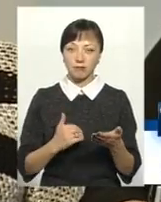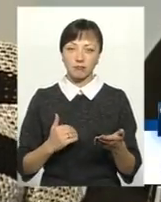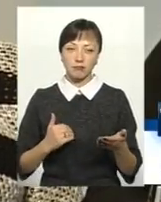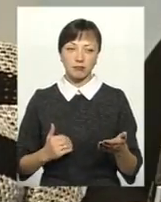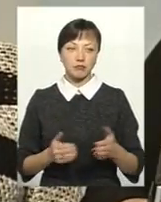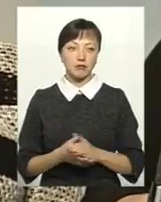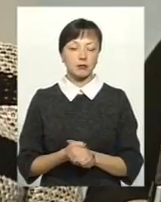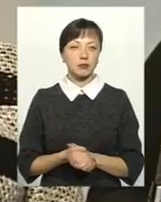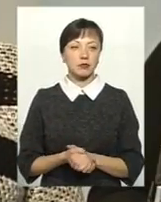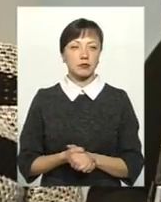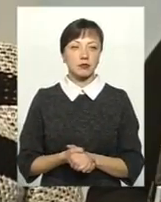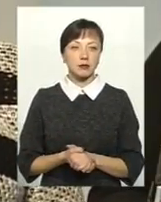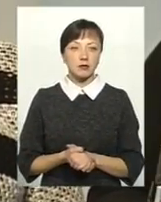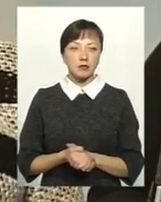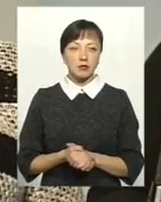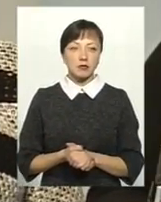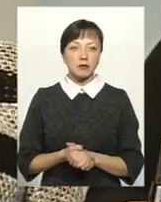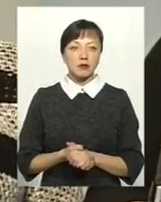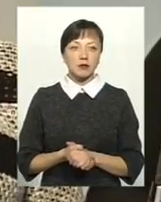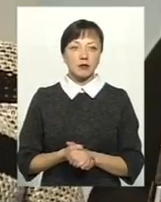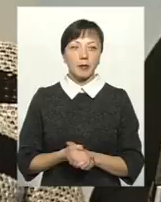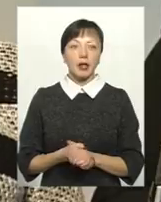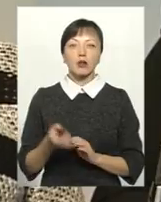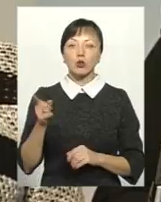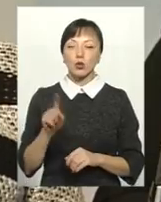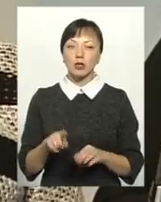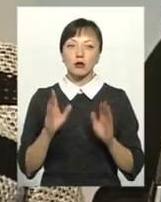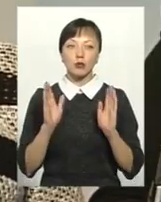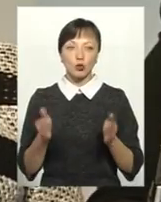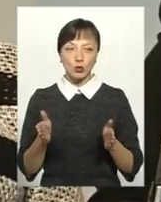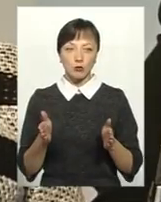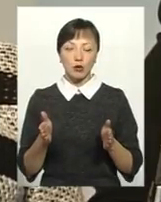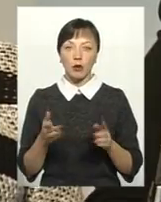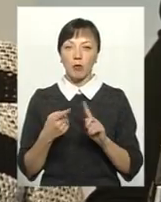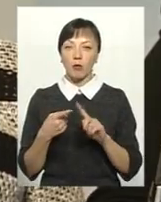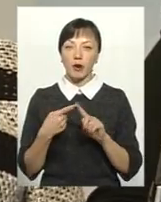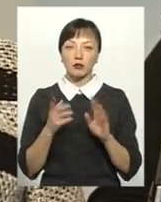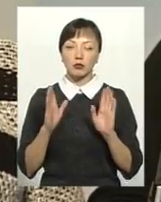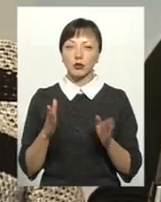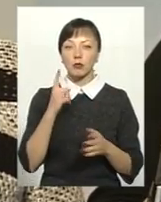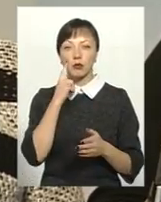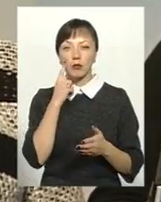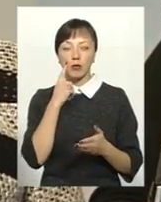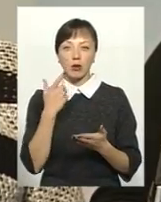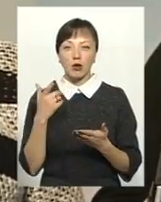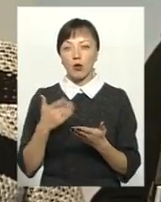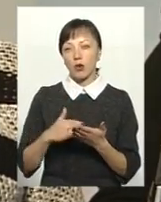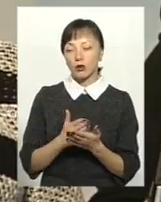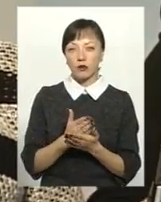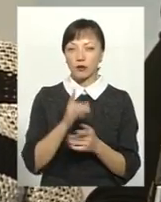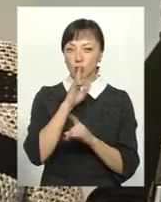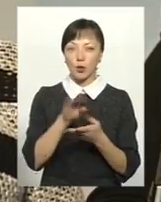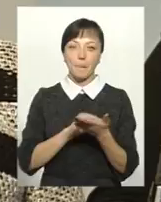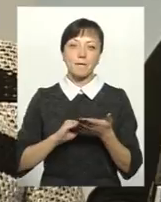організації ці так, так і так, тоді ми будемо, по-перше, ми будемо орієнтуватися в тому, що ми не